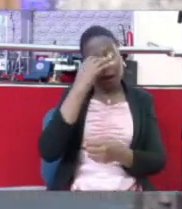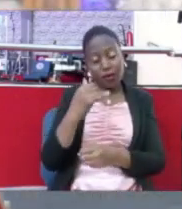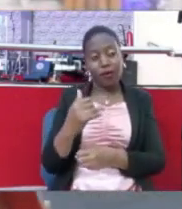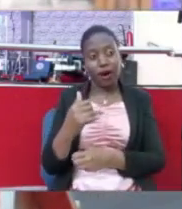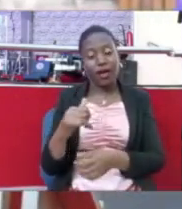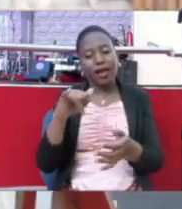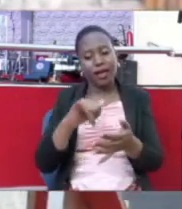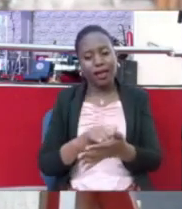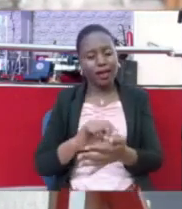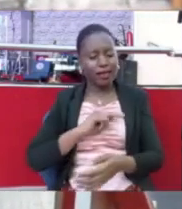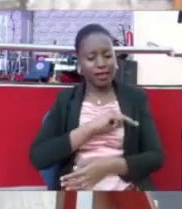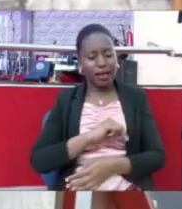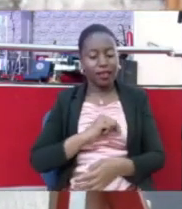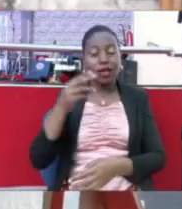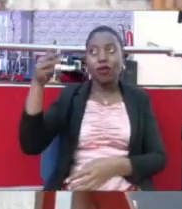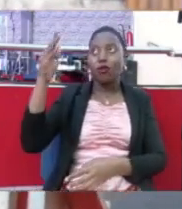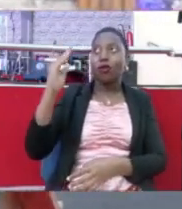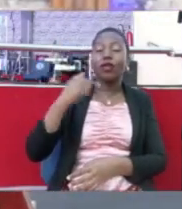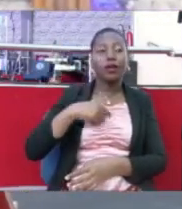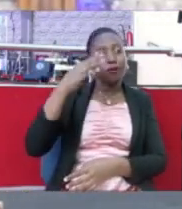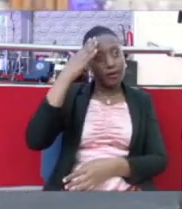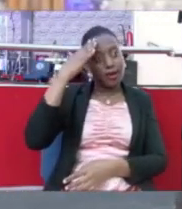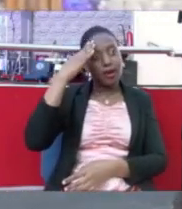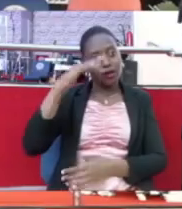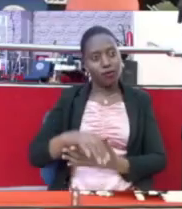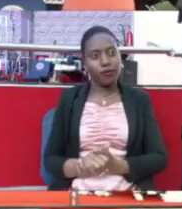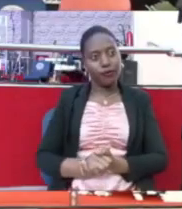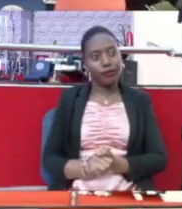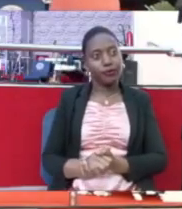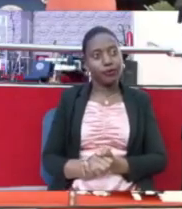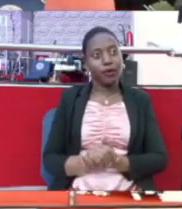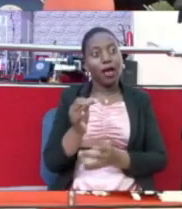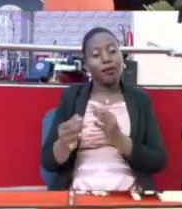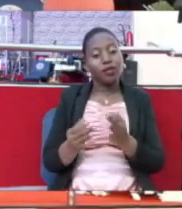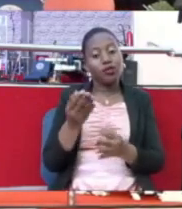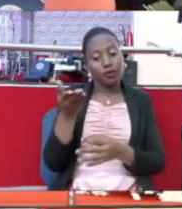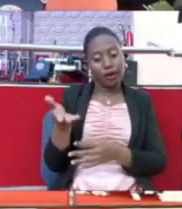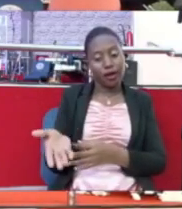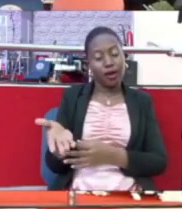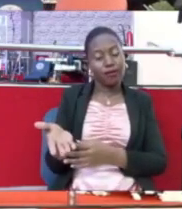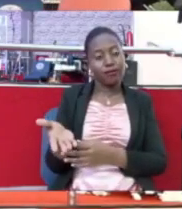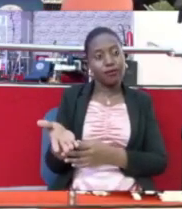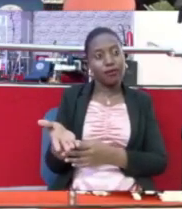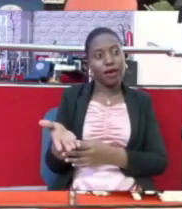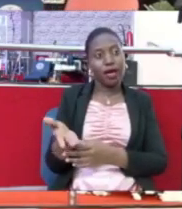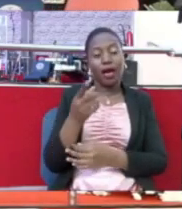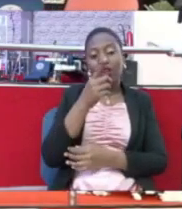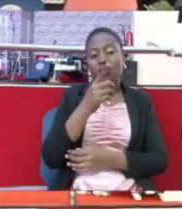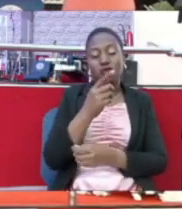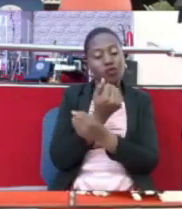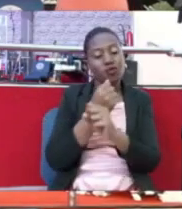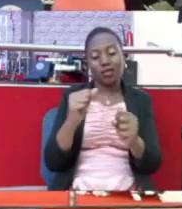is the nature of the God that I have known. Kwa sababu hiyo ndio jinsi Mungu alivyo. If you are in our midst. Kama uko hapa. And you are not born again.